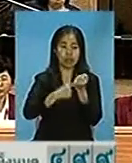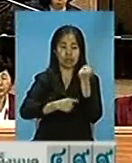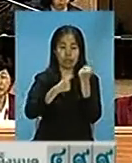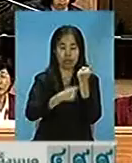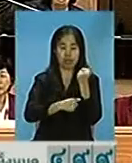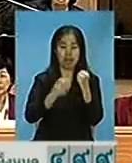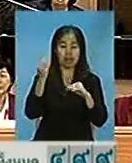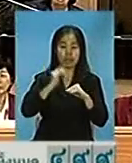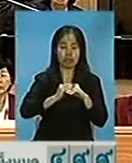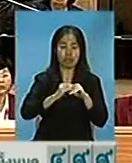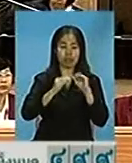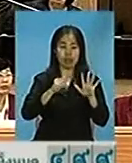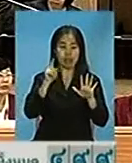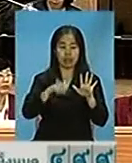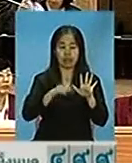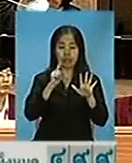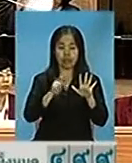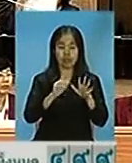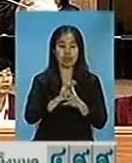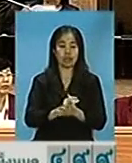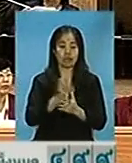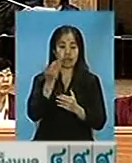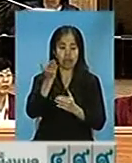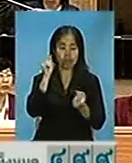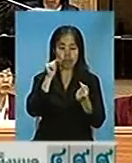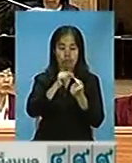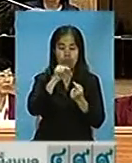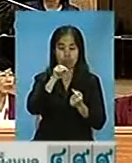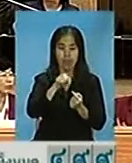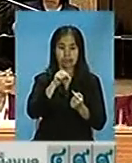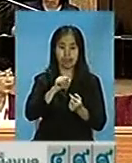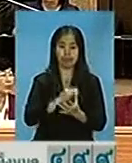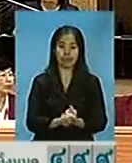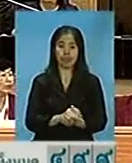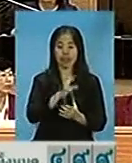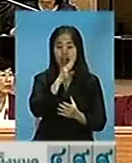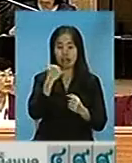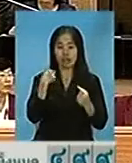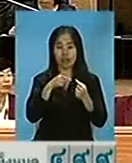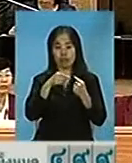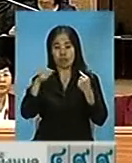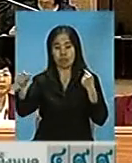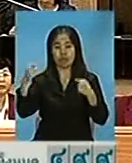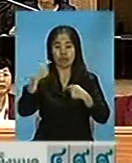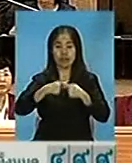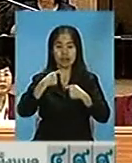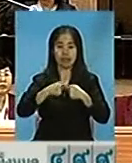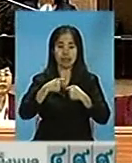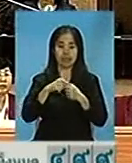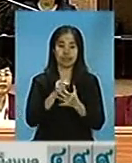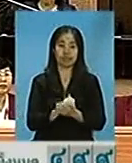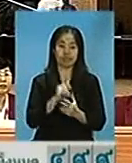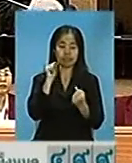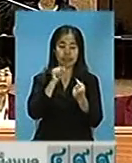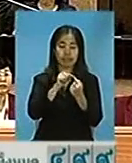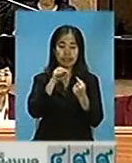ใหม่5/1ฉะนั้นขอเป็นประเด็นนี้ก่อนได้ไหมครับ ได้ครับ เดี๋ยวถ้าเราออกไปไกลเดี๋ยวมันจะกลับไม่ได้นะเอาประเด็นนี้ก่อนนะ